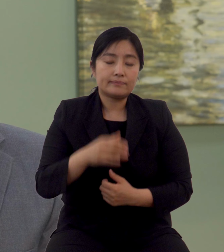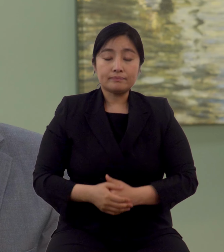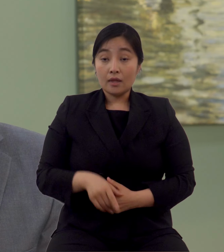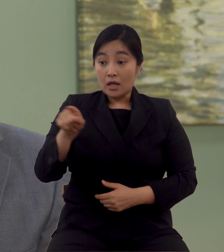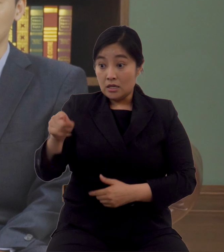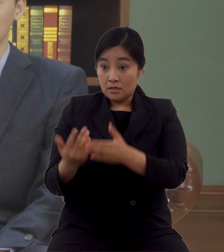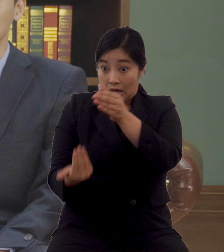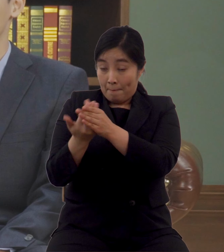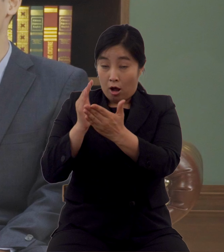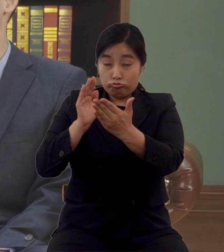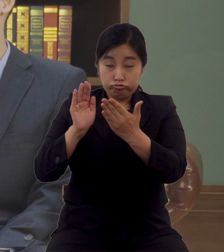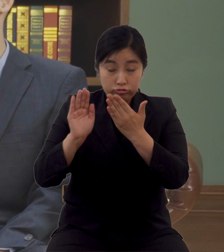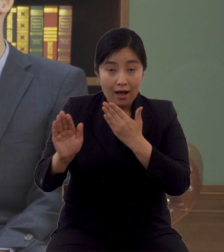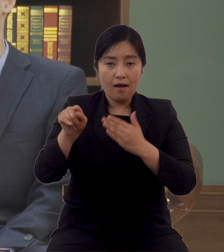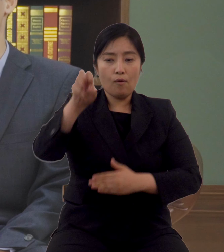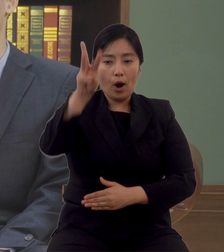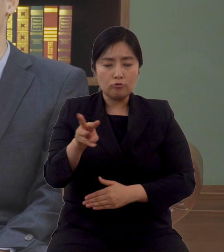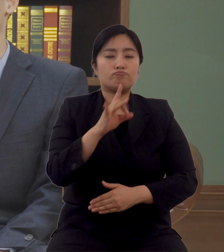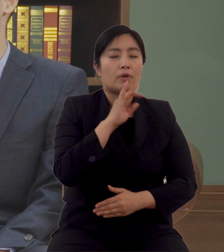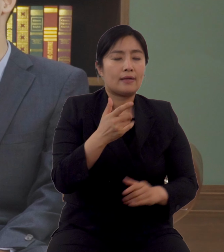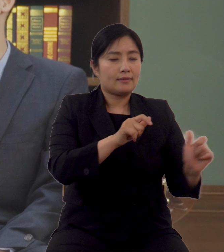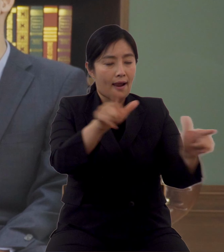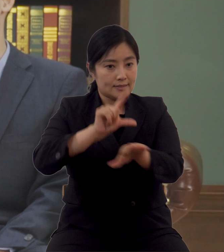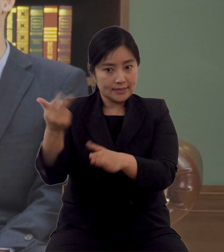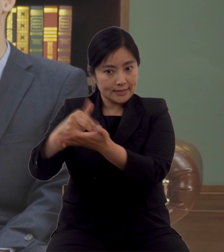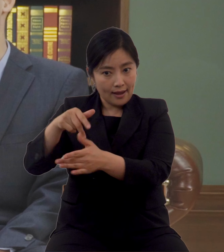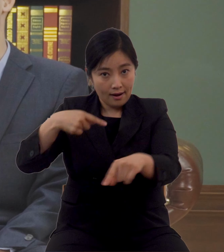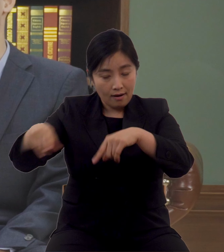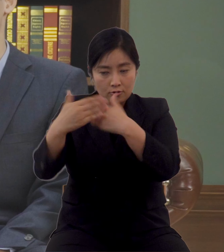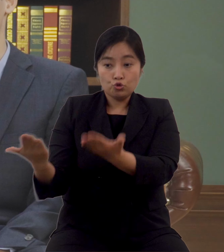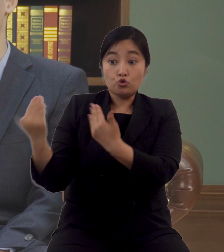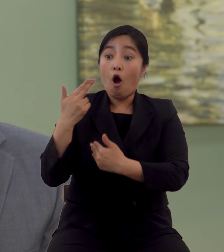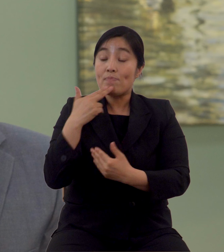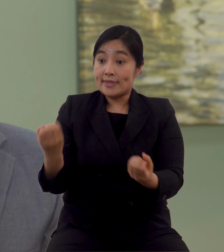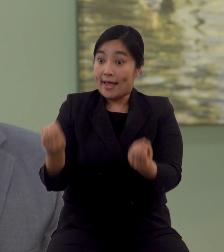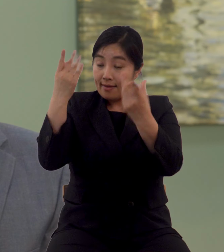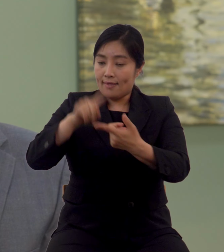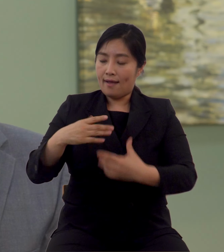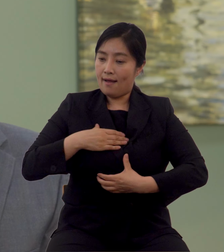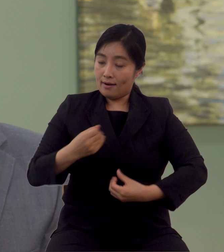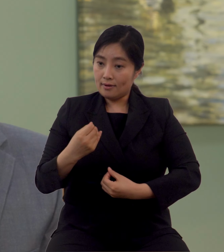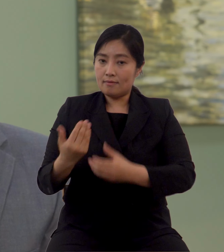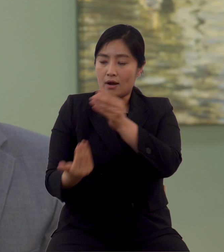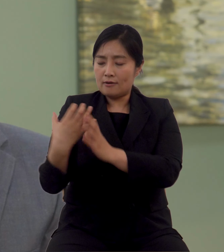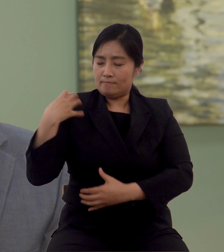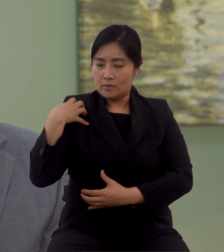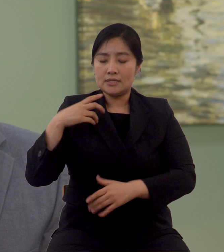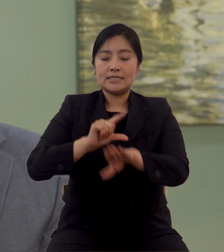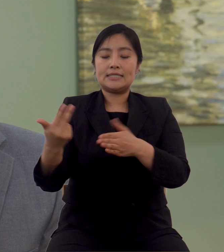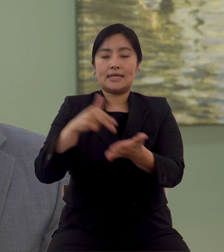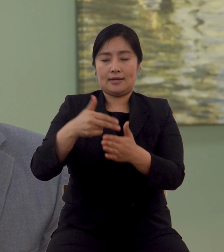많이 남았습니다. 이 사건 이후에 그래서 광주를 비롯한 많은 지자체에서는 주최자가 없는 행사에 대한